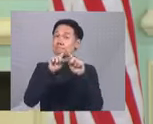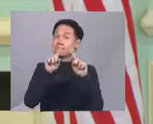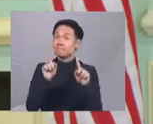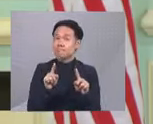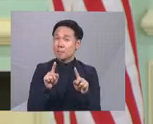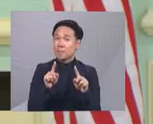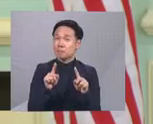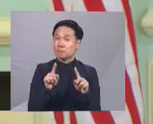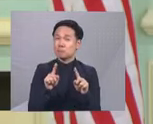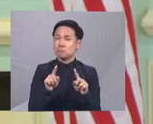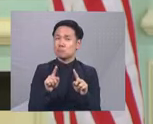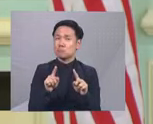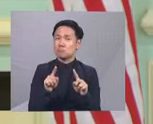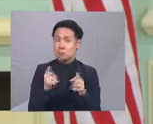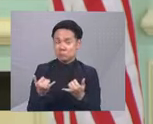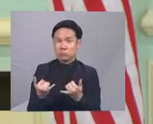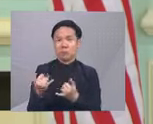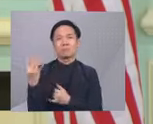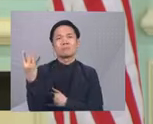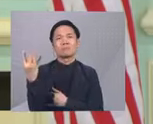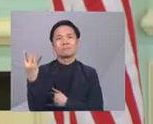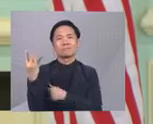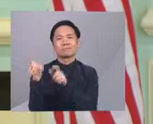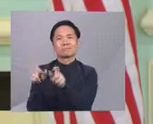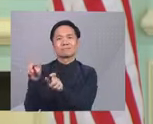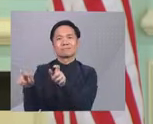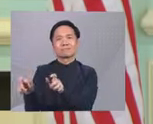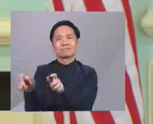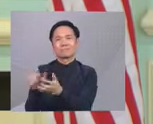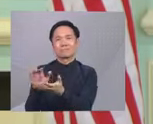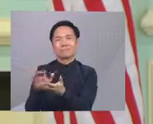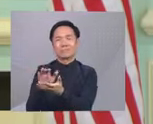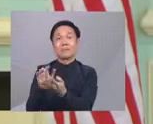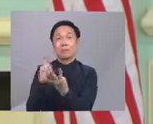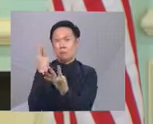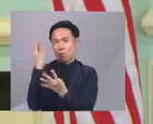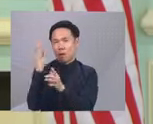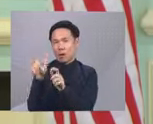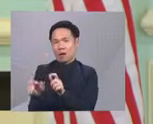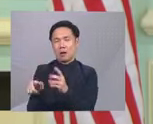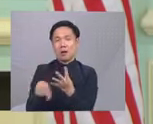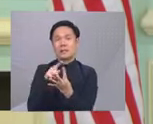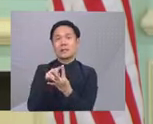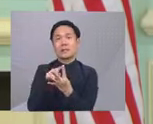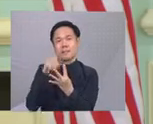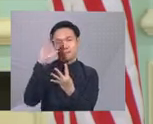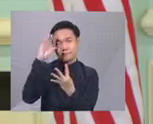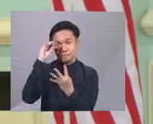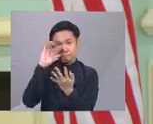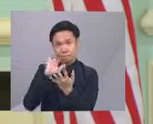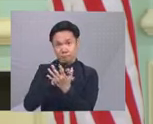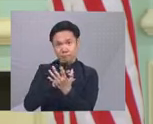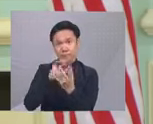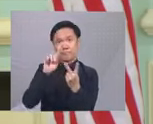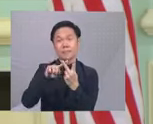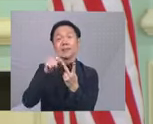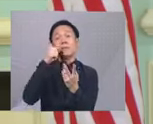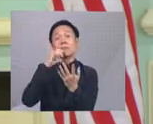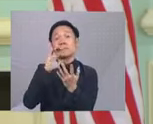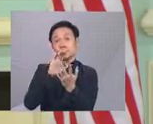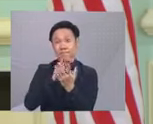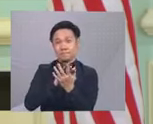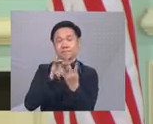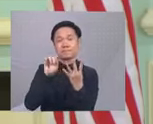jumlahnya hanya 4 orang saja, iaitu pengantin lelaki, pengantin